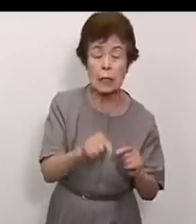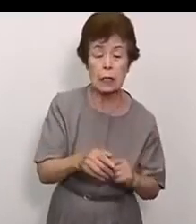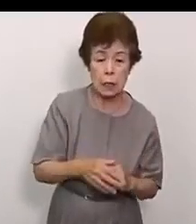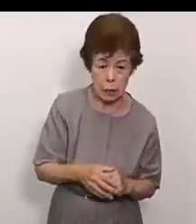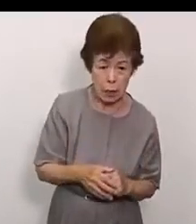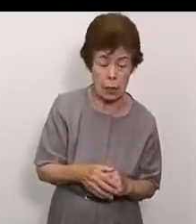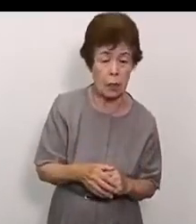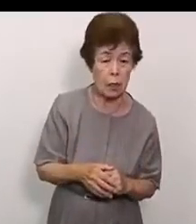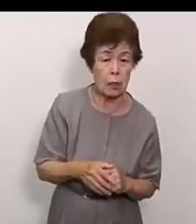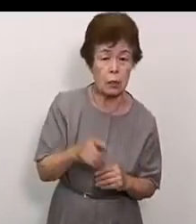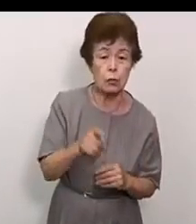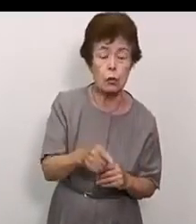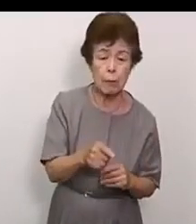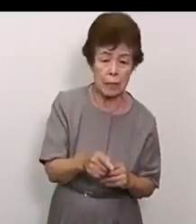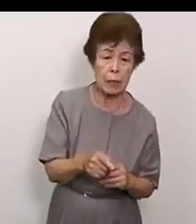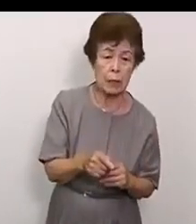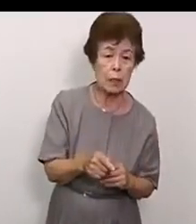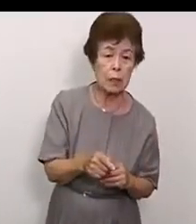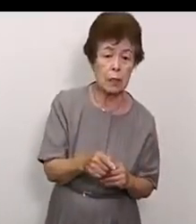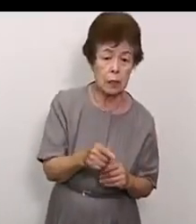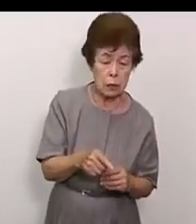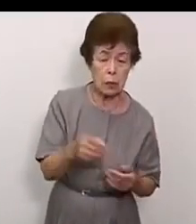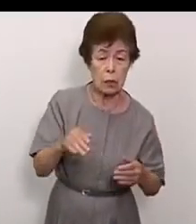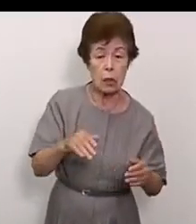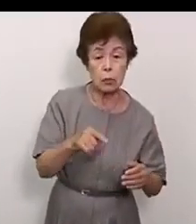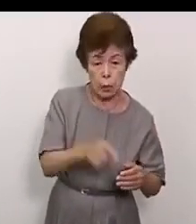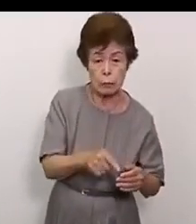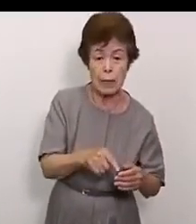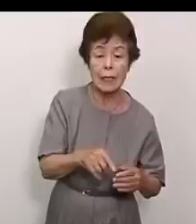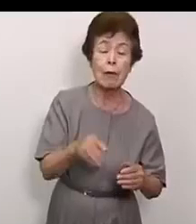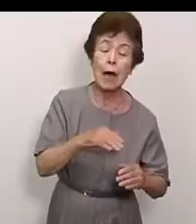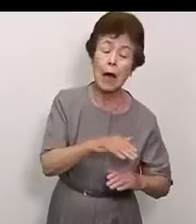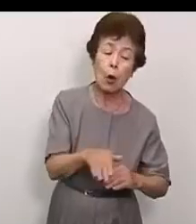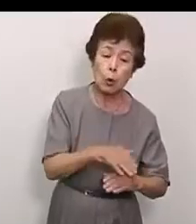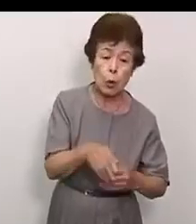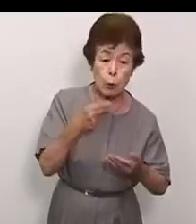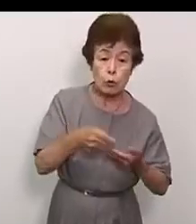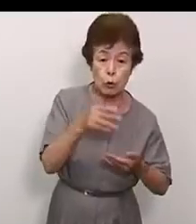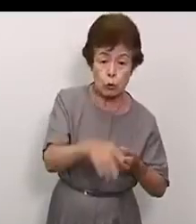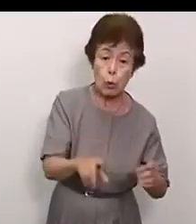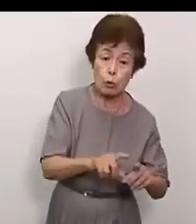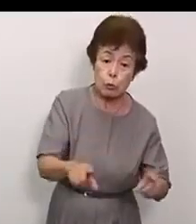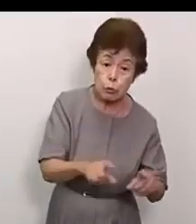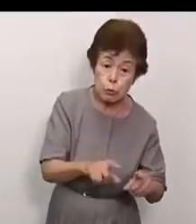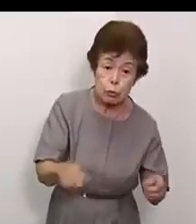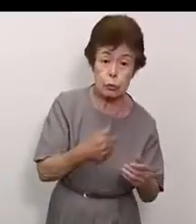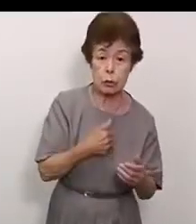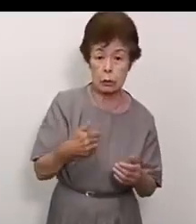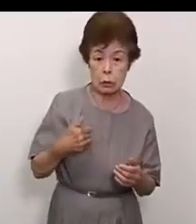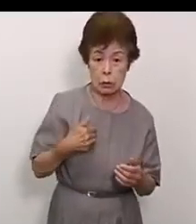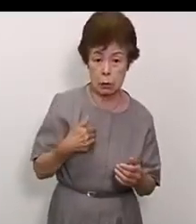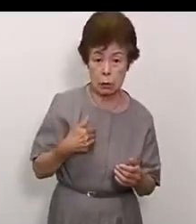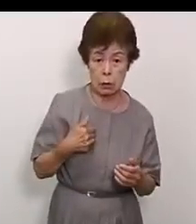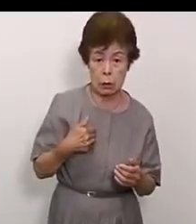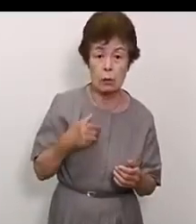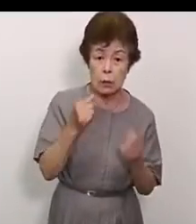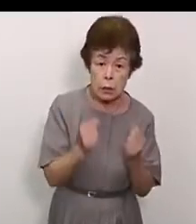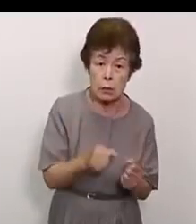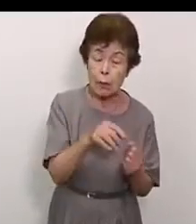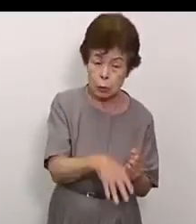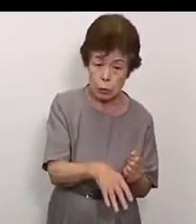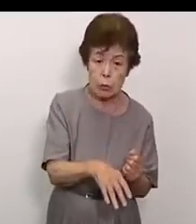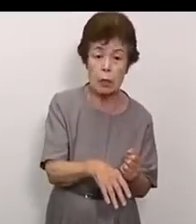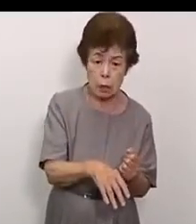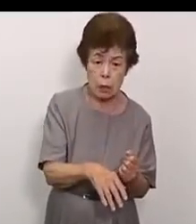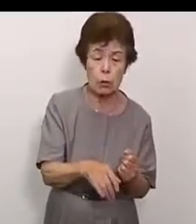さすがにそれまでは子ども食堂も普通に食事をができて、みんな遊んで、そういう居場所だったんですが、さすが